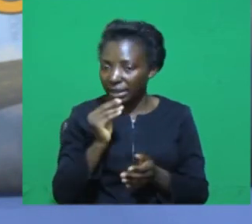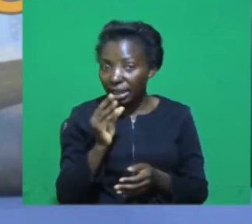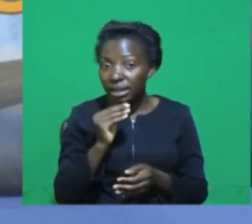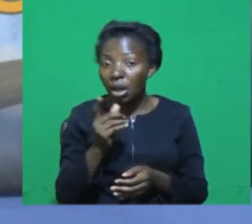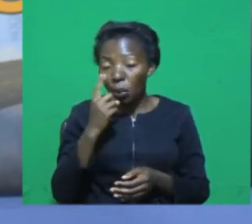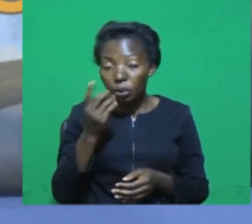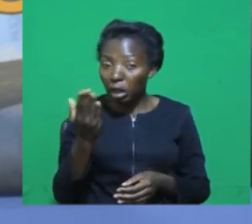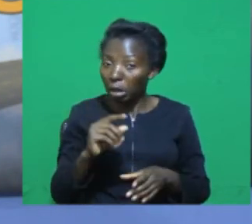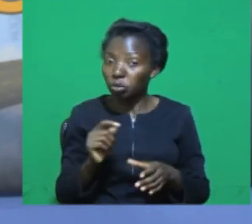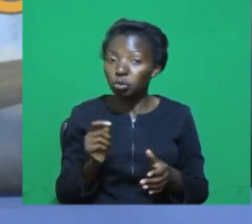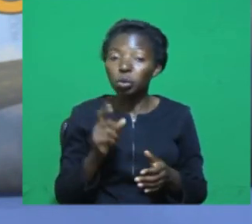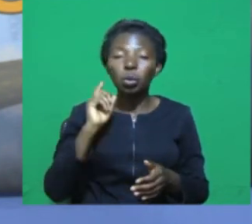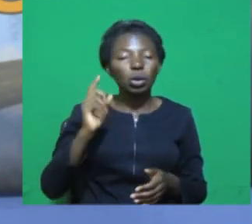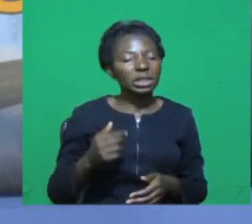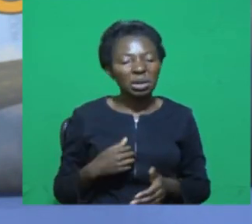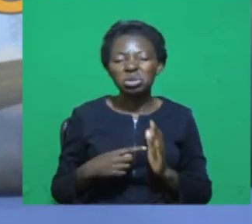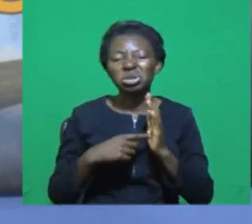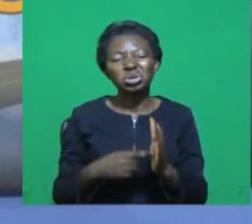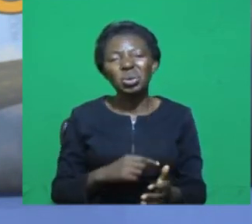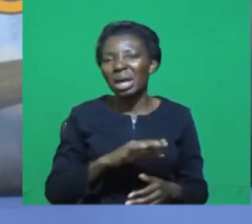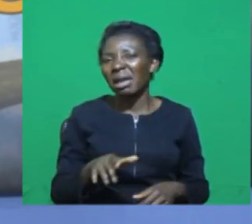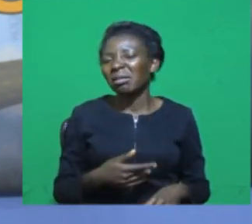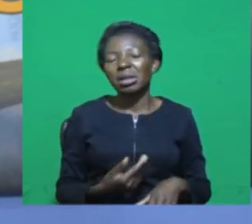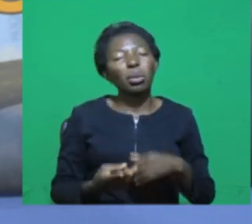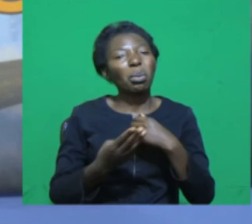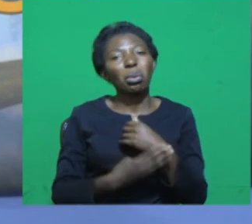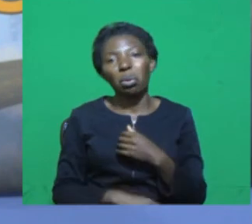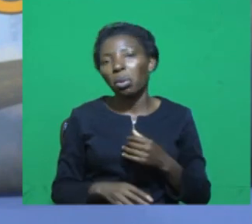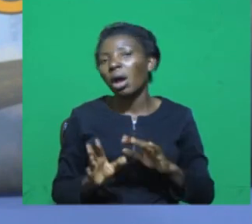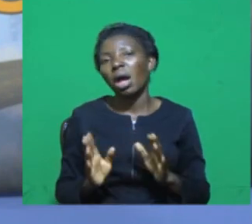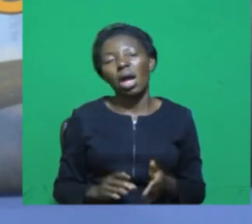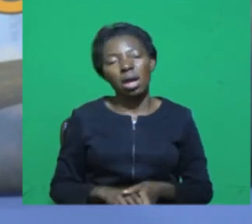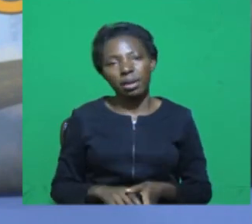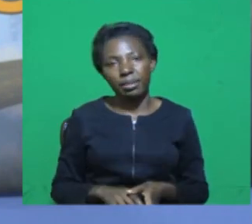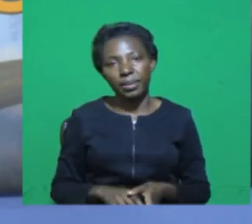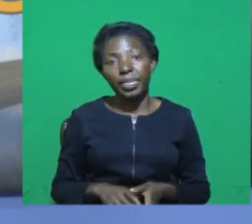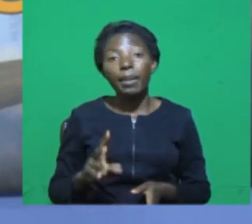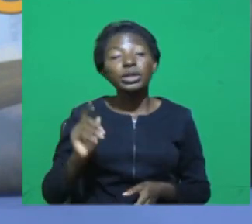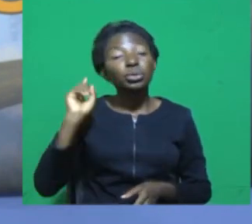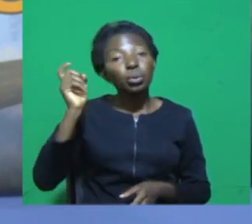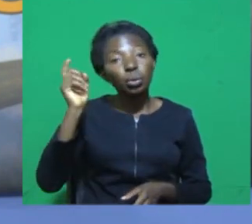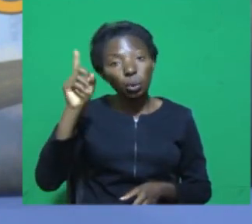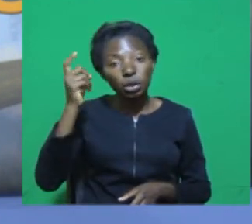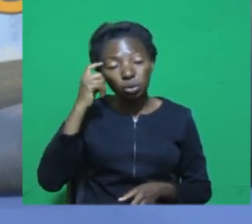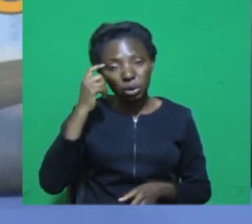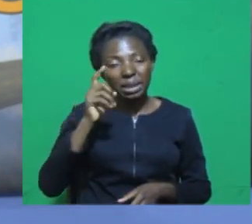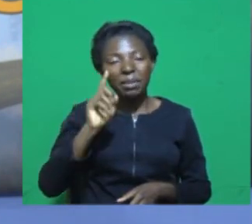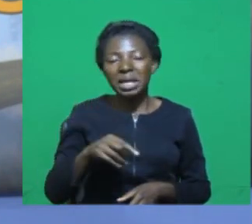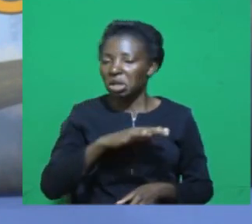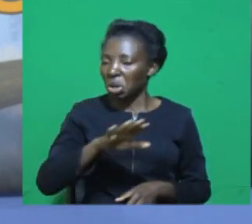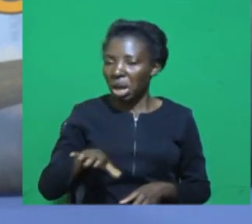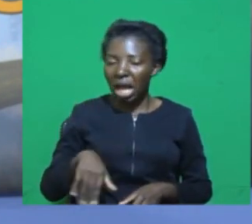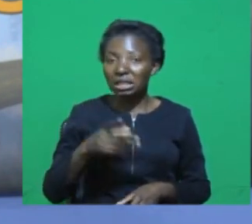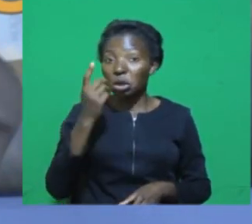kwaarika tinenge taakungoratidza zvinhu zvakangobhuruwara zviri dhao. Anotoziva kuti tinofanira kuluka